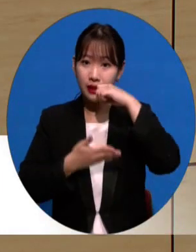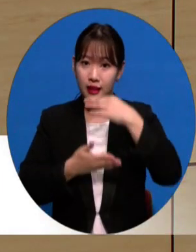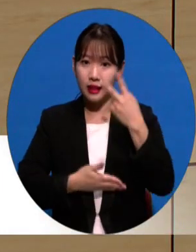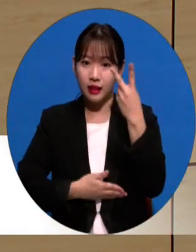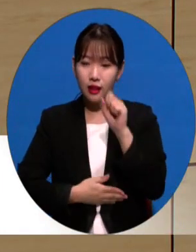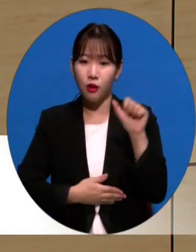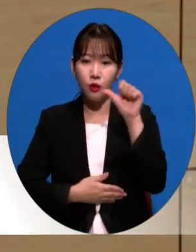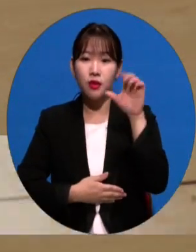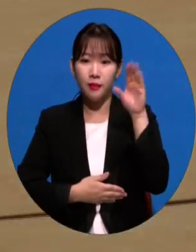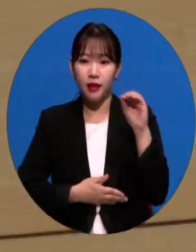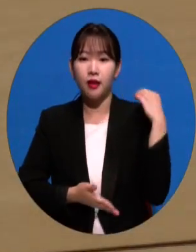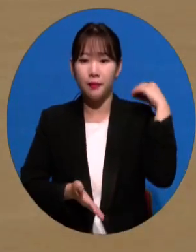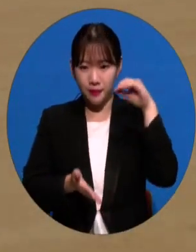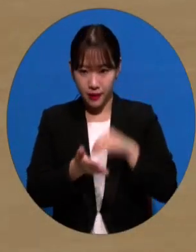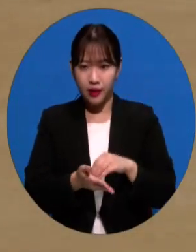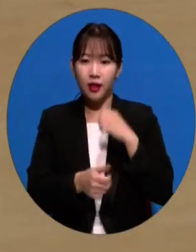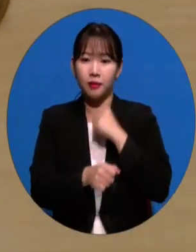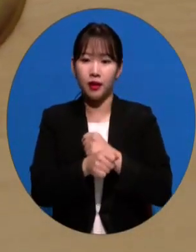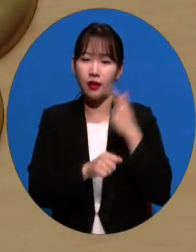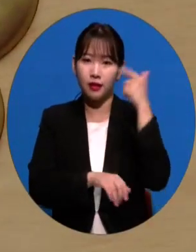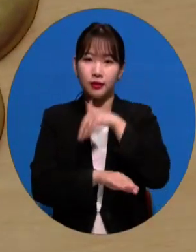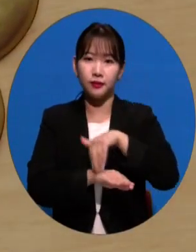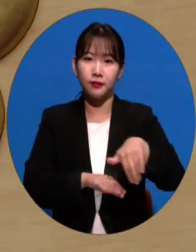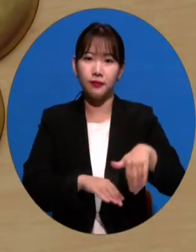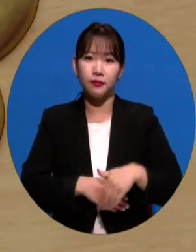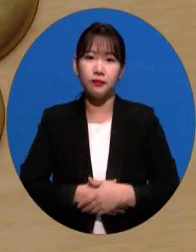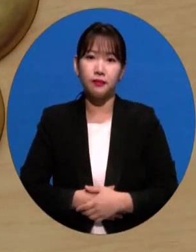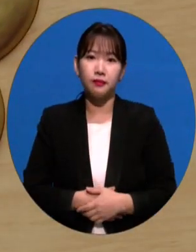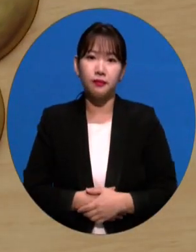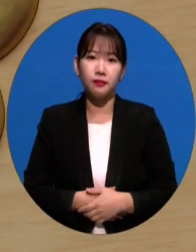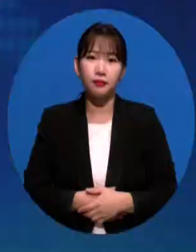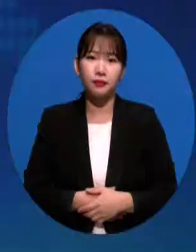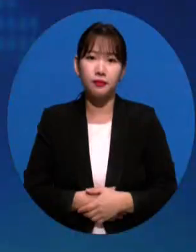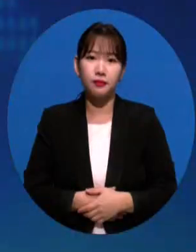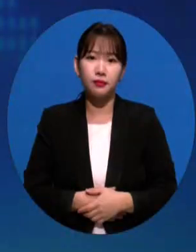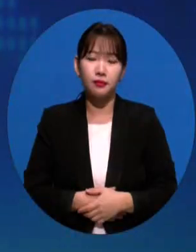2억 5천만 원은 불용 처리할 예정입니다.